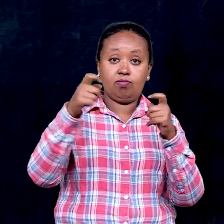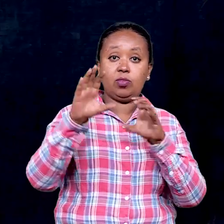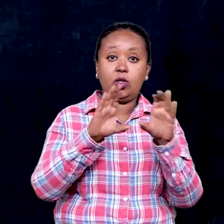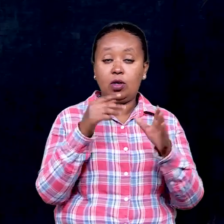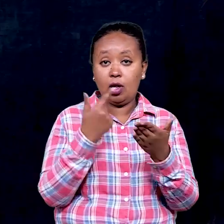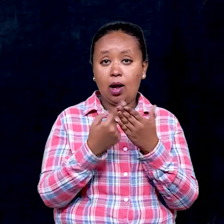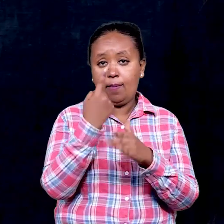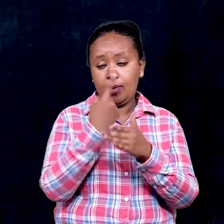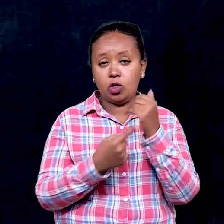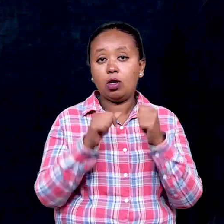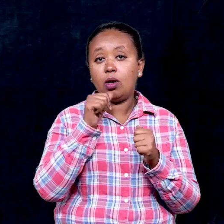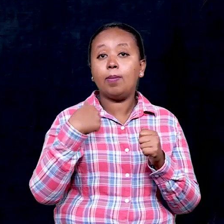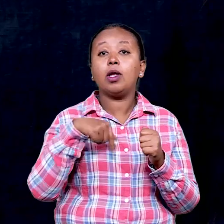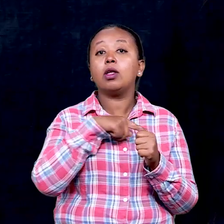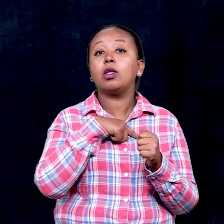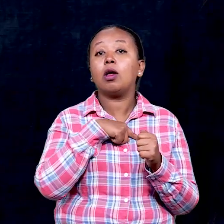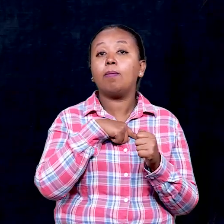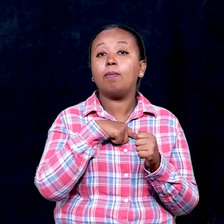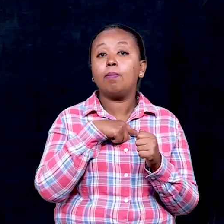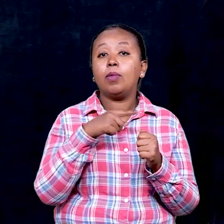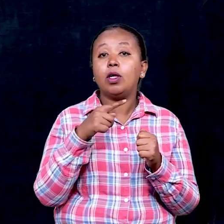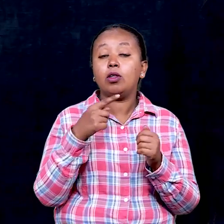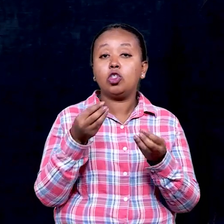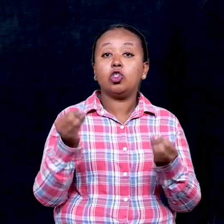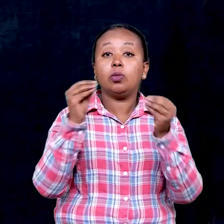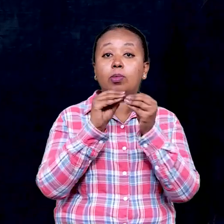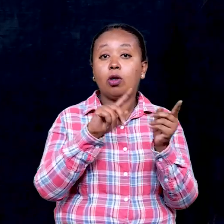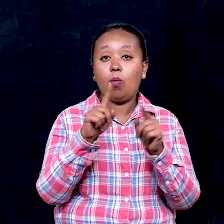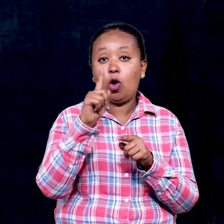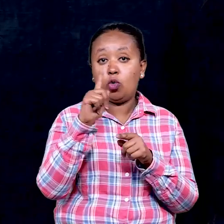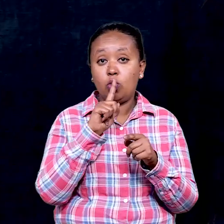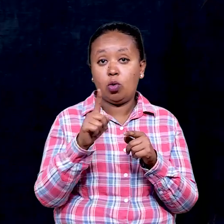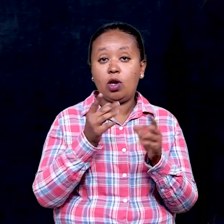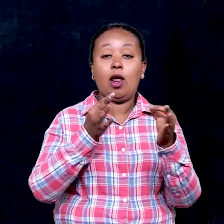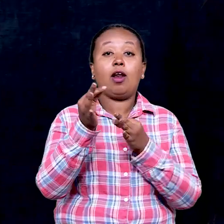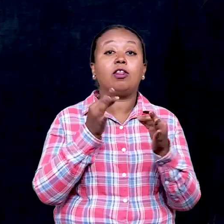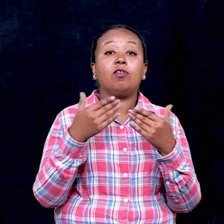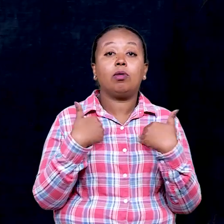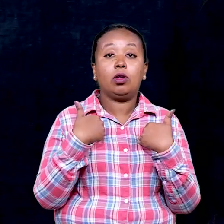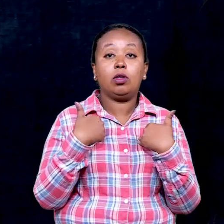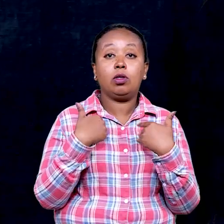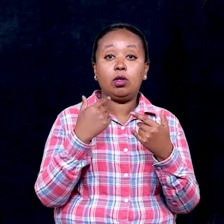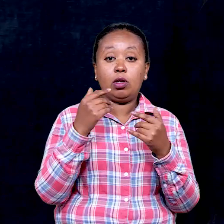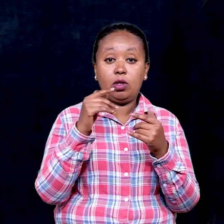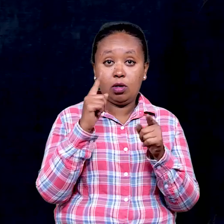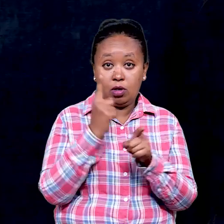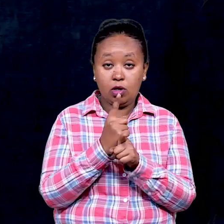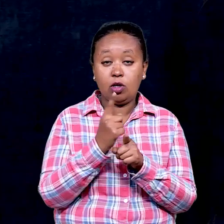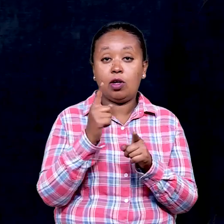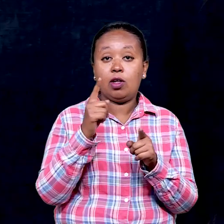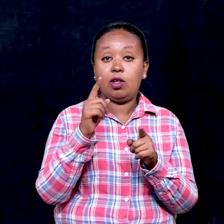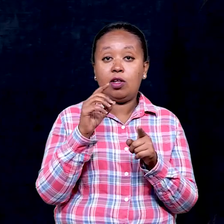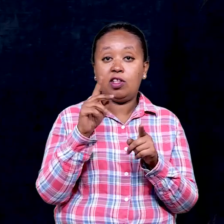ያ ብቻ አይደለም። እኛን ደግሞ ሲቪክ ሶሳይቲዎችን ጭምር ደግሞ አንድ ሮንግ ናሬቲቭ አለ። ልክ ሲቪክ ሶሳይቲ ማለት